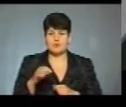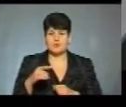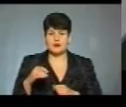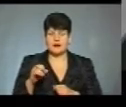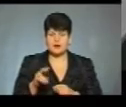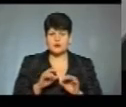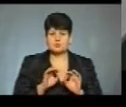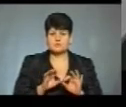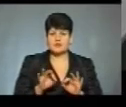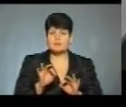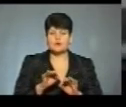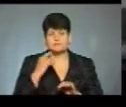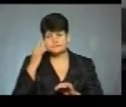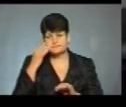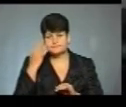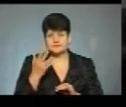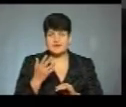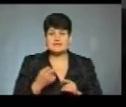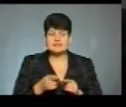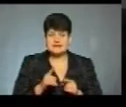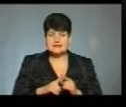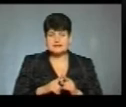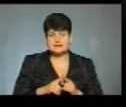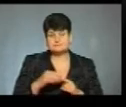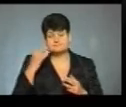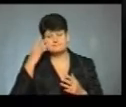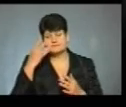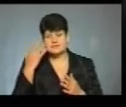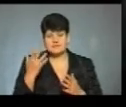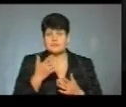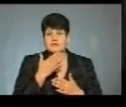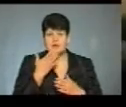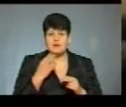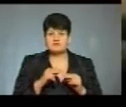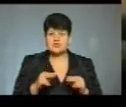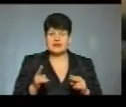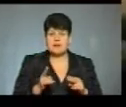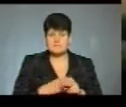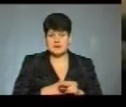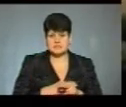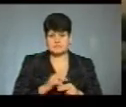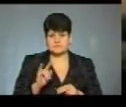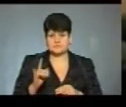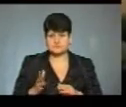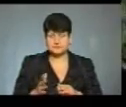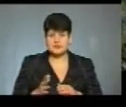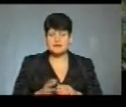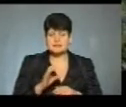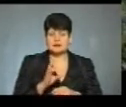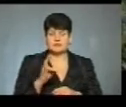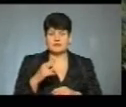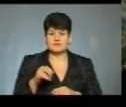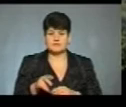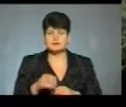про задум пам'ятника. Це філософський задум. Немає вчителя без учня. Міський голова Тернополя Сергій Надал